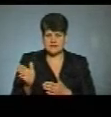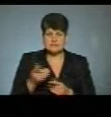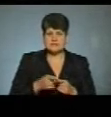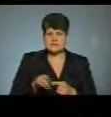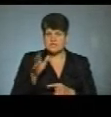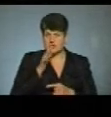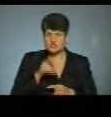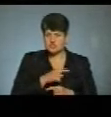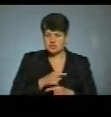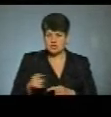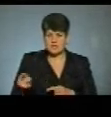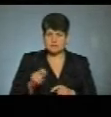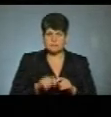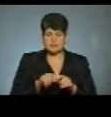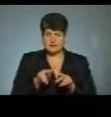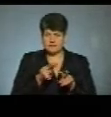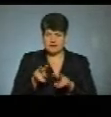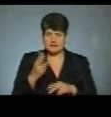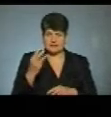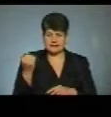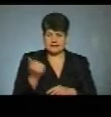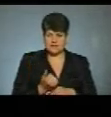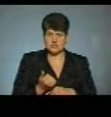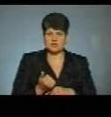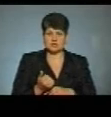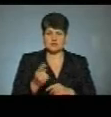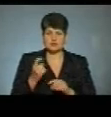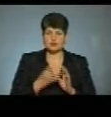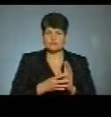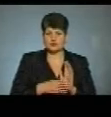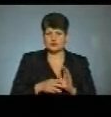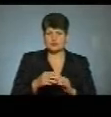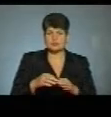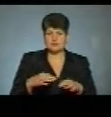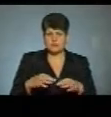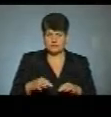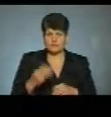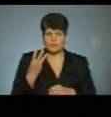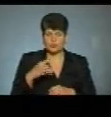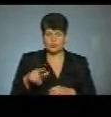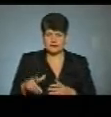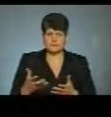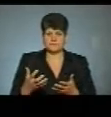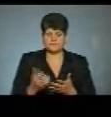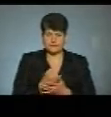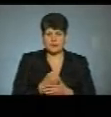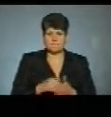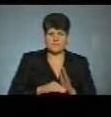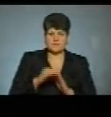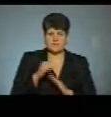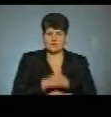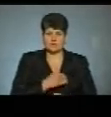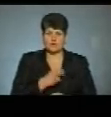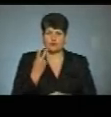час, каже Катерина Василига, патрульні перевірили 3790 транспортних засобів. У 3 осіб зафіксували підвищену температуру.